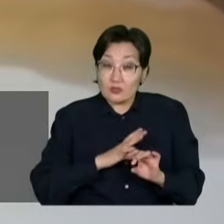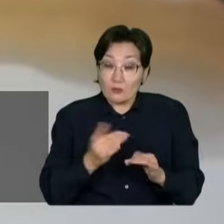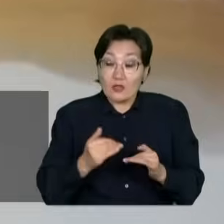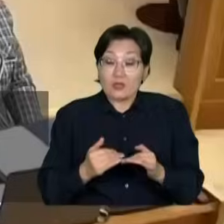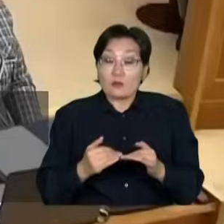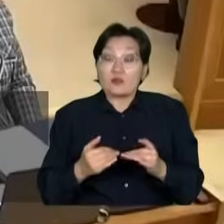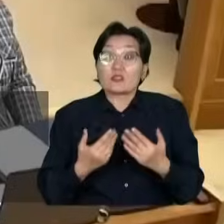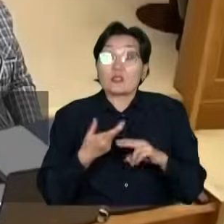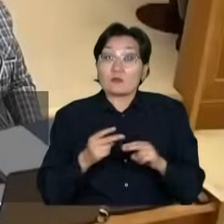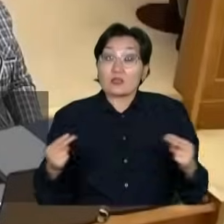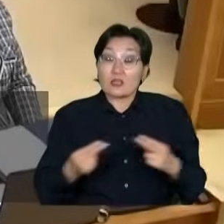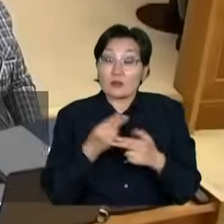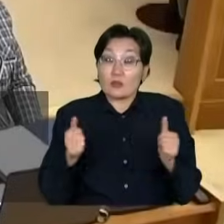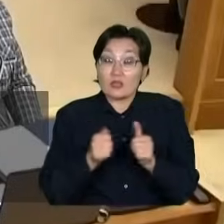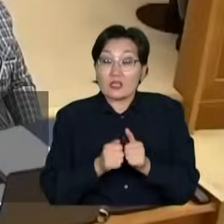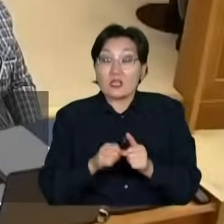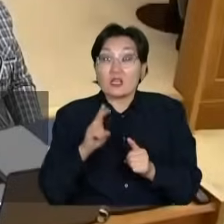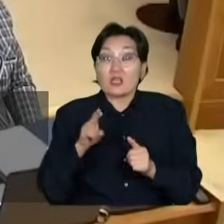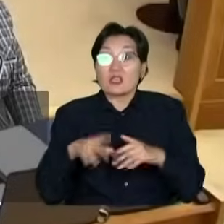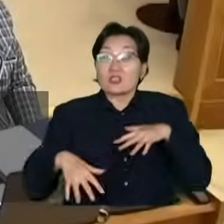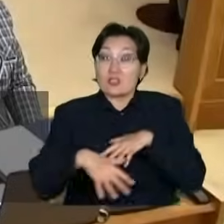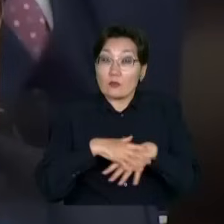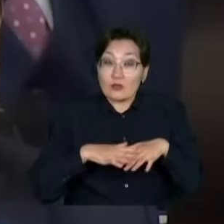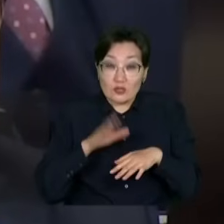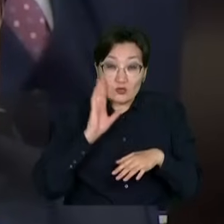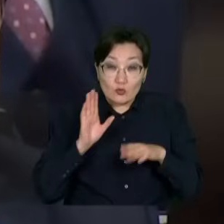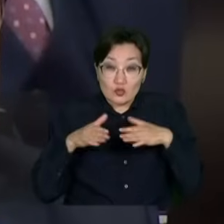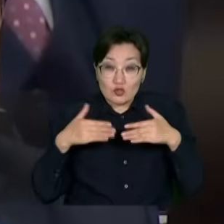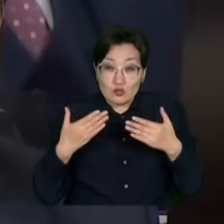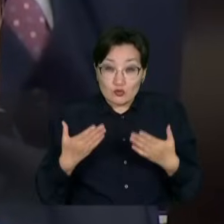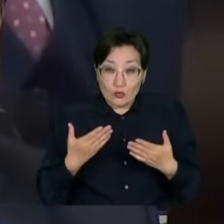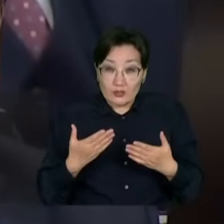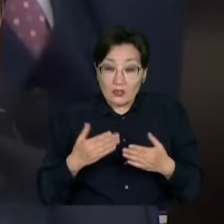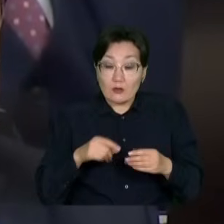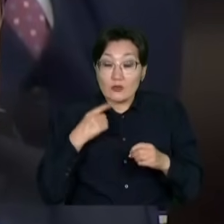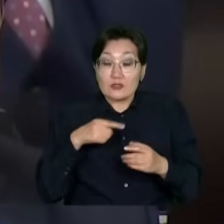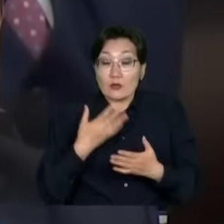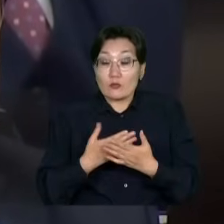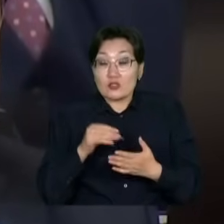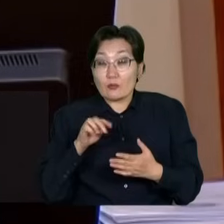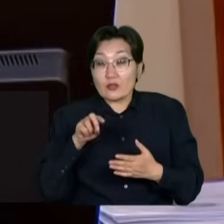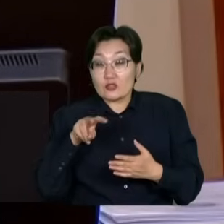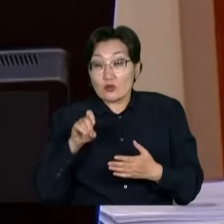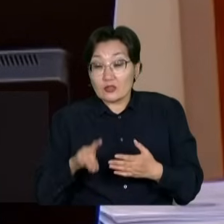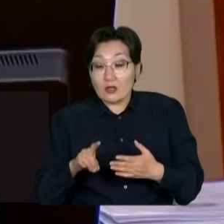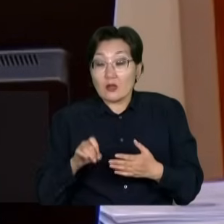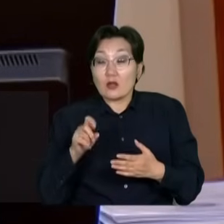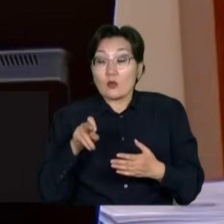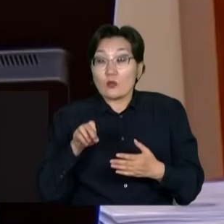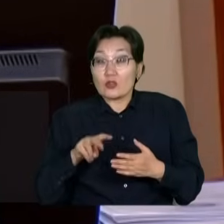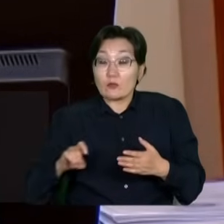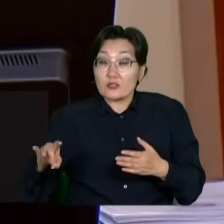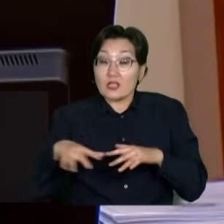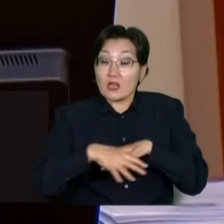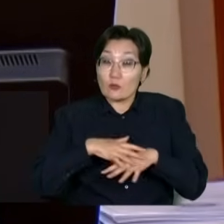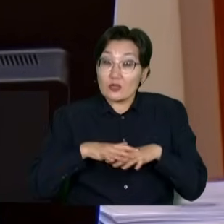алысқа бармайық, Астана іргесіндегі қарашаның қарасуға жармай отырғанын жеткізді. Мәселен Жібек жолы Қараөткел аудандарында халықтың